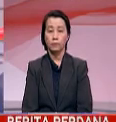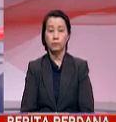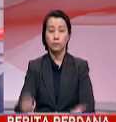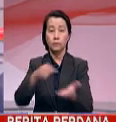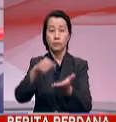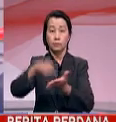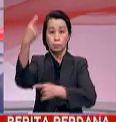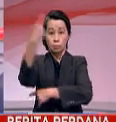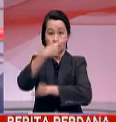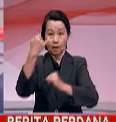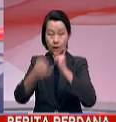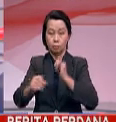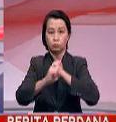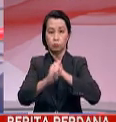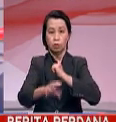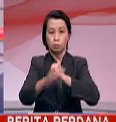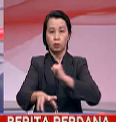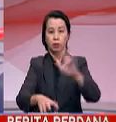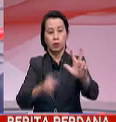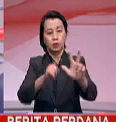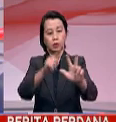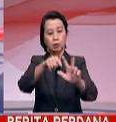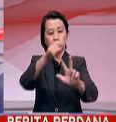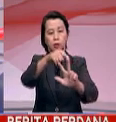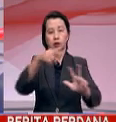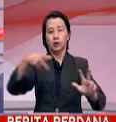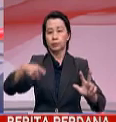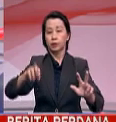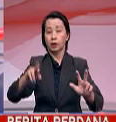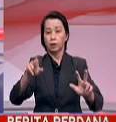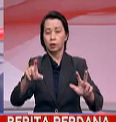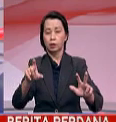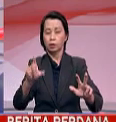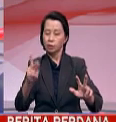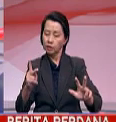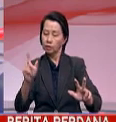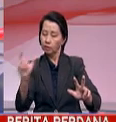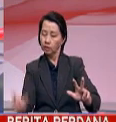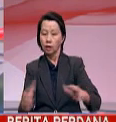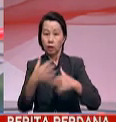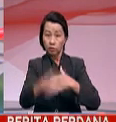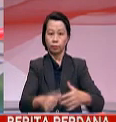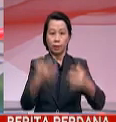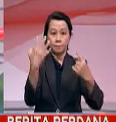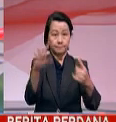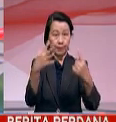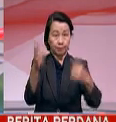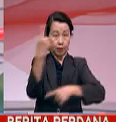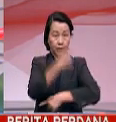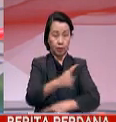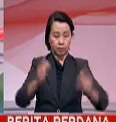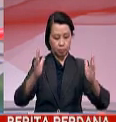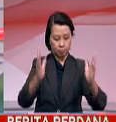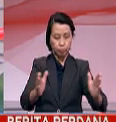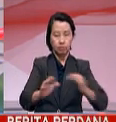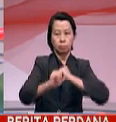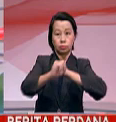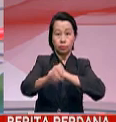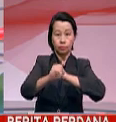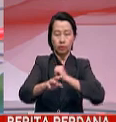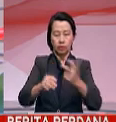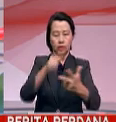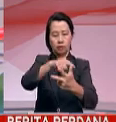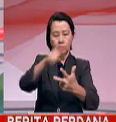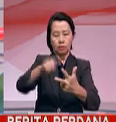Ini hari terakhir berkempen bagi tiga calon PRK Dun Chini selepas 14 hari tempoh berkempen yang ditetapkan.